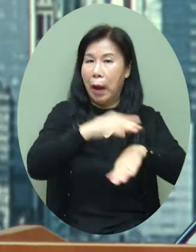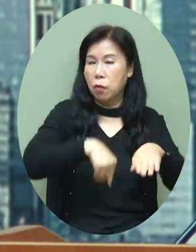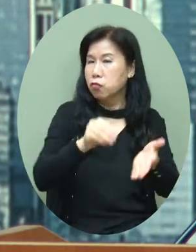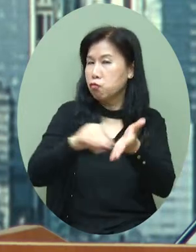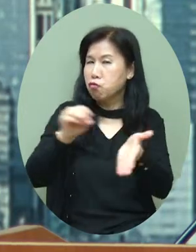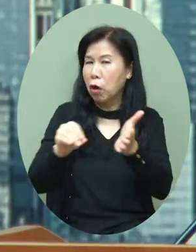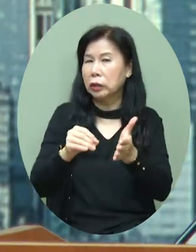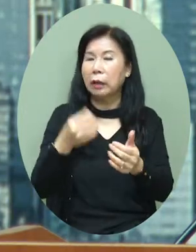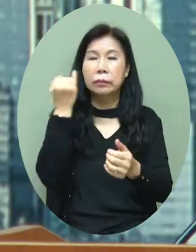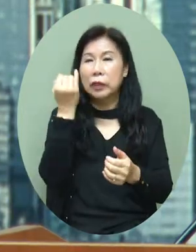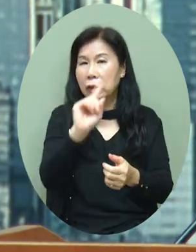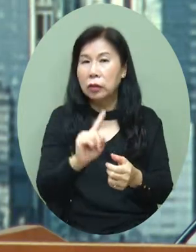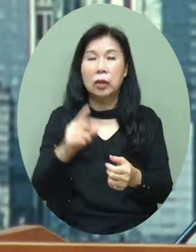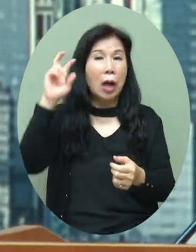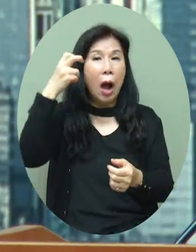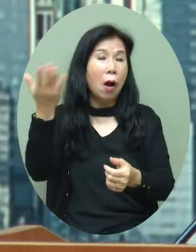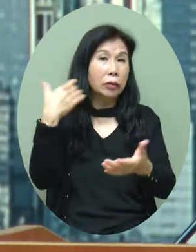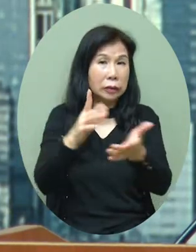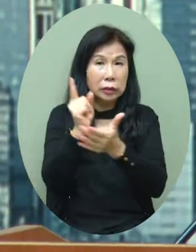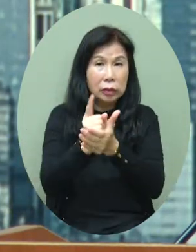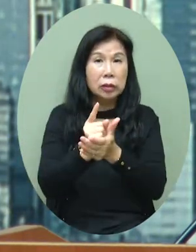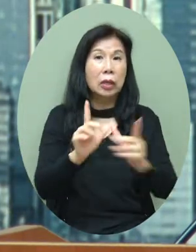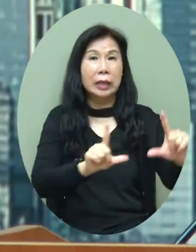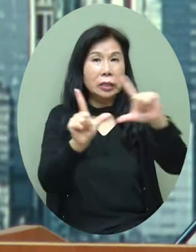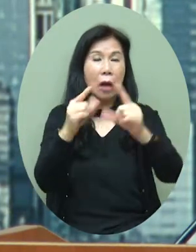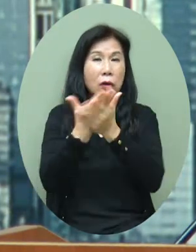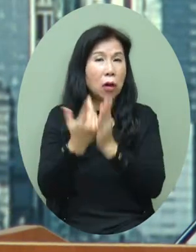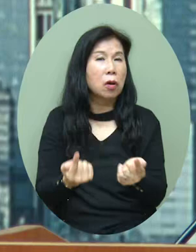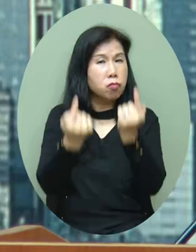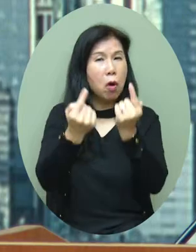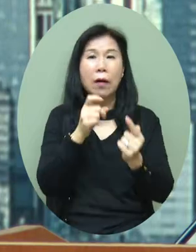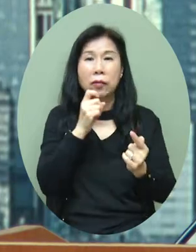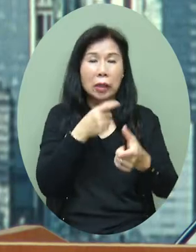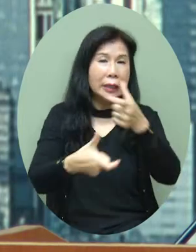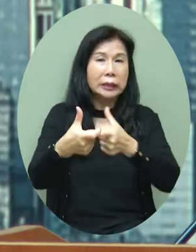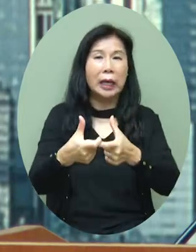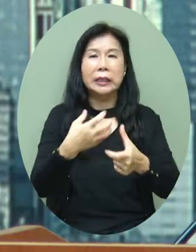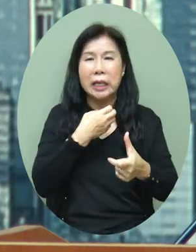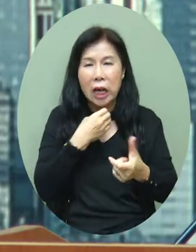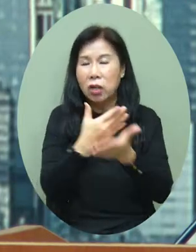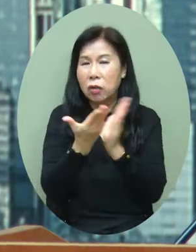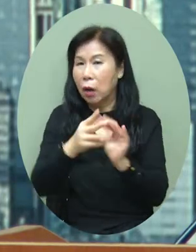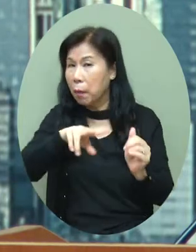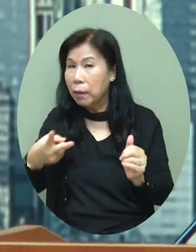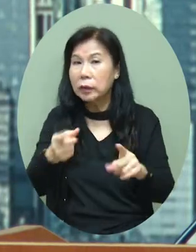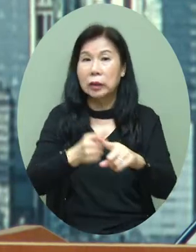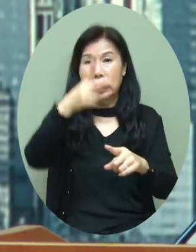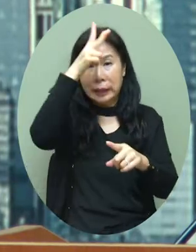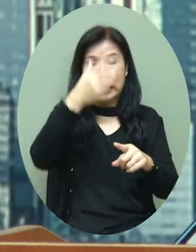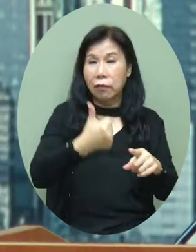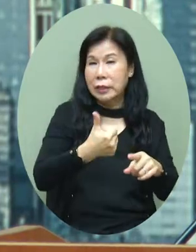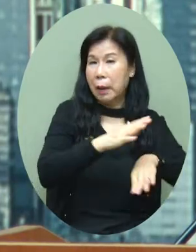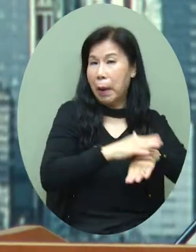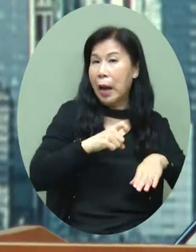性。考慮過去1年嘅生活成本上升、經濟狀況嘅變動、政府嘅財政狀